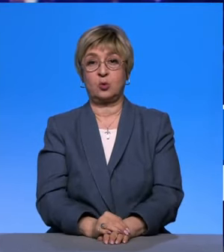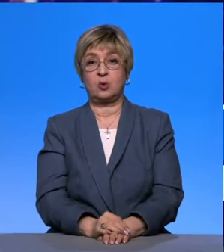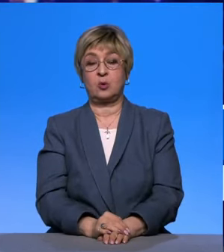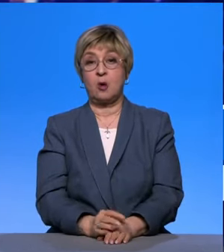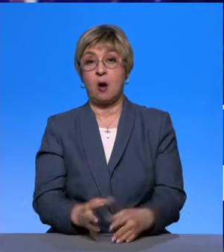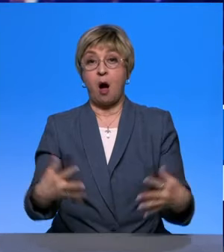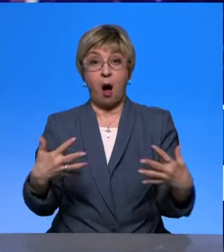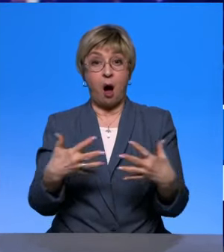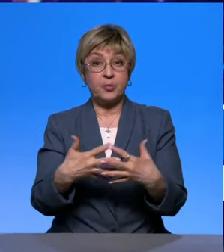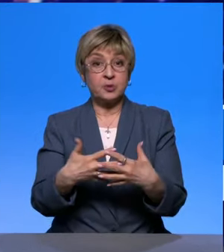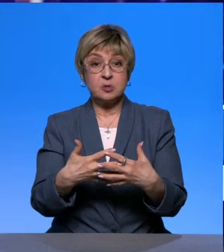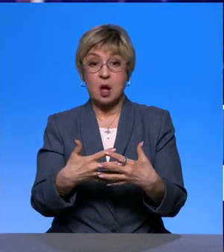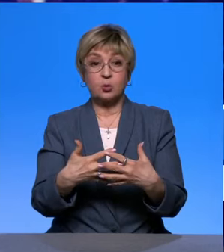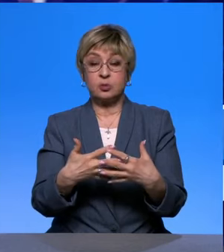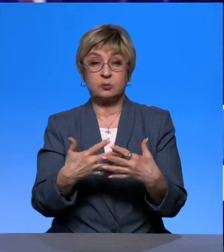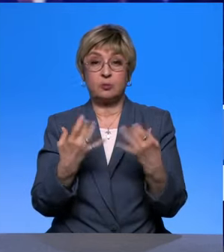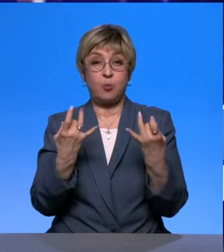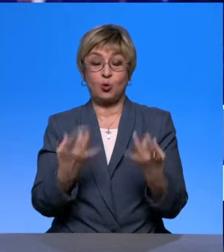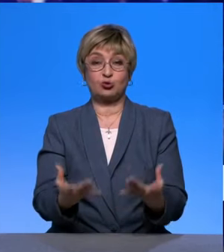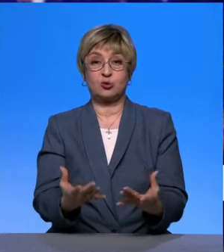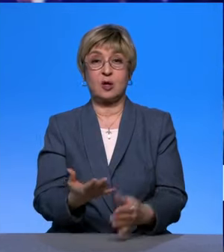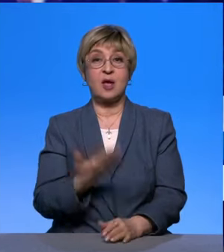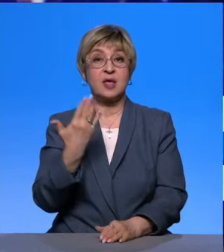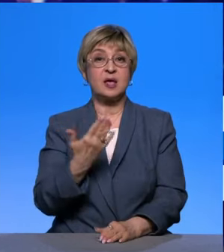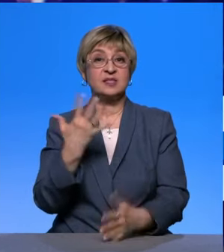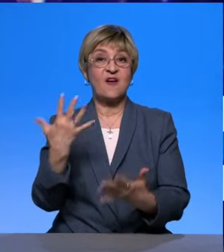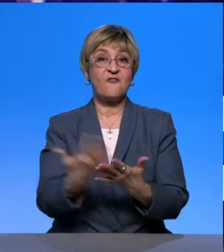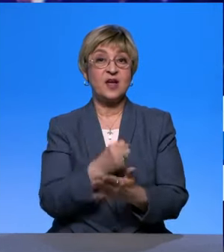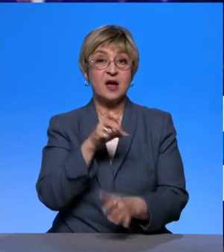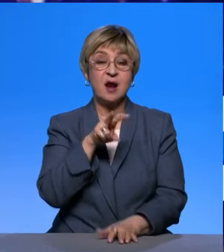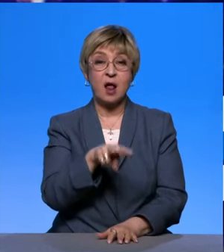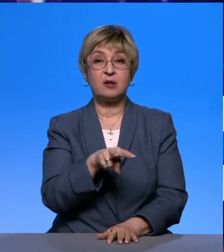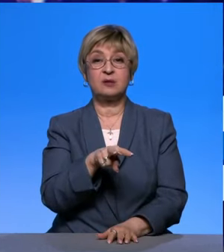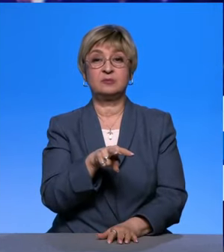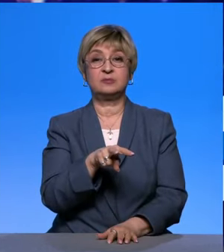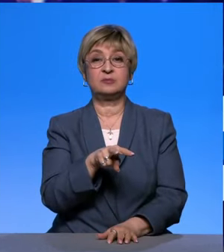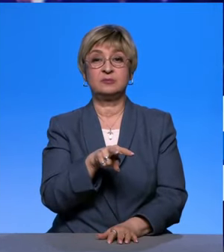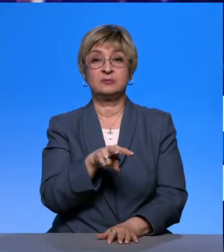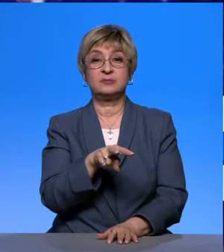то есть, если выиграл, допустим,